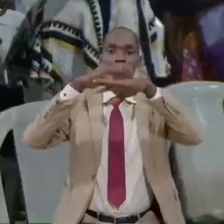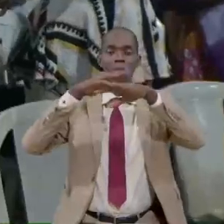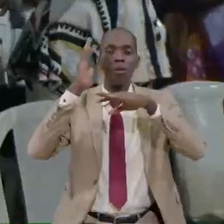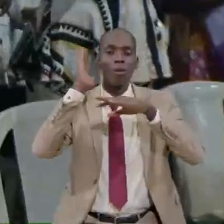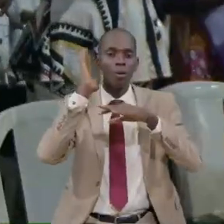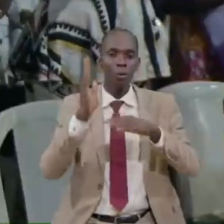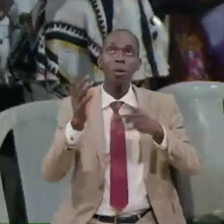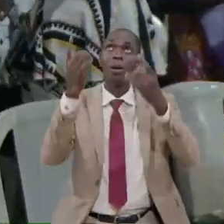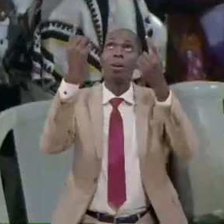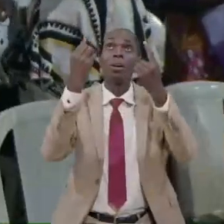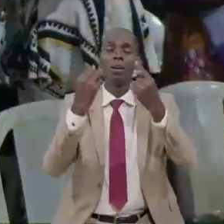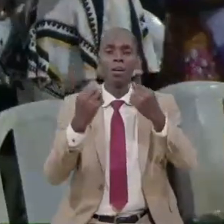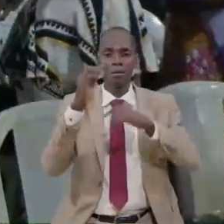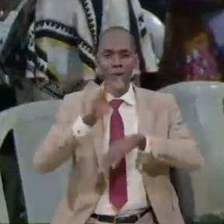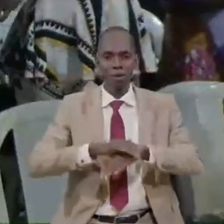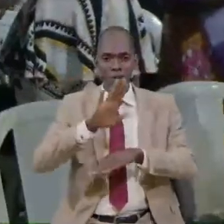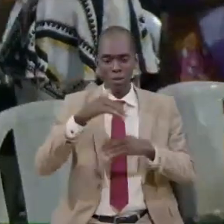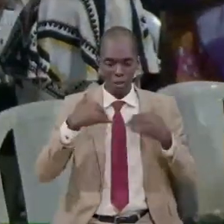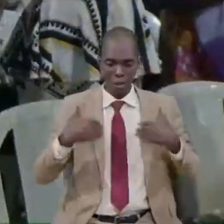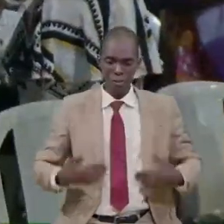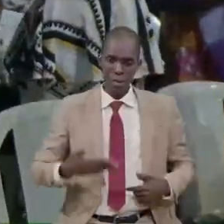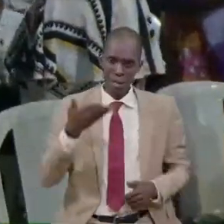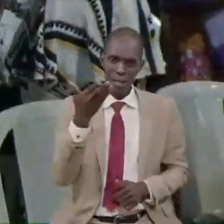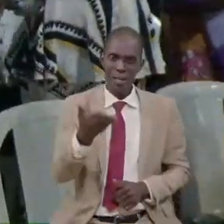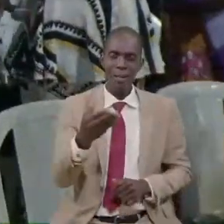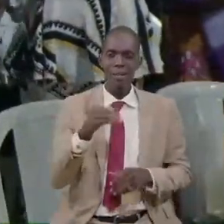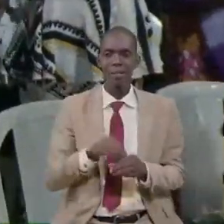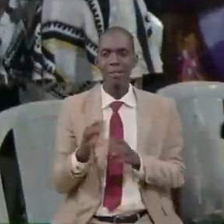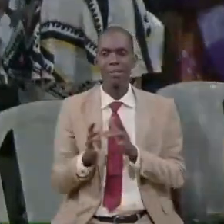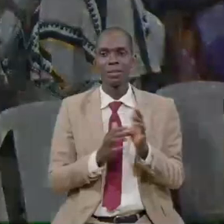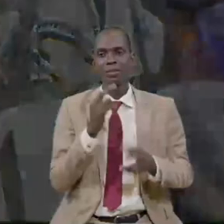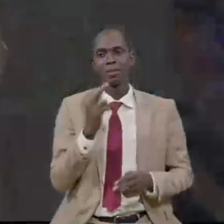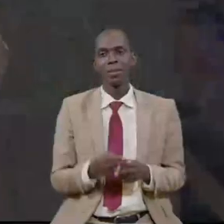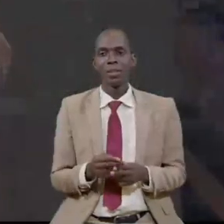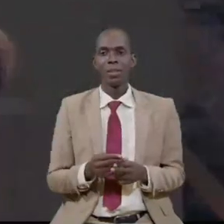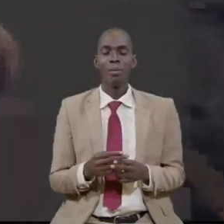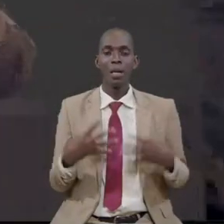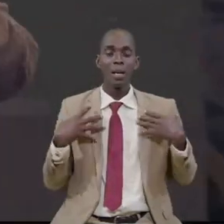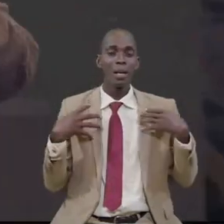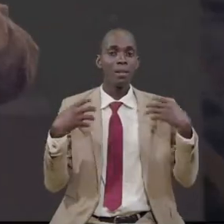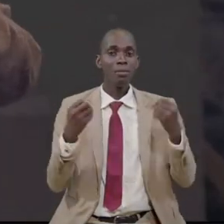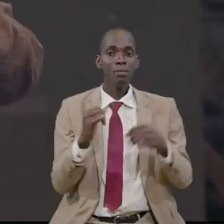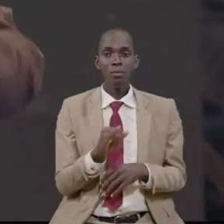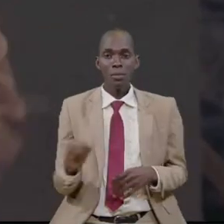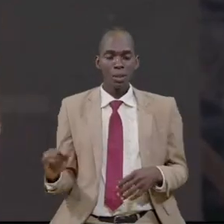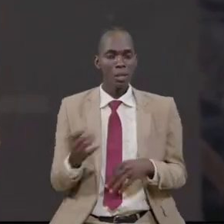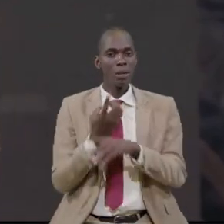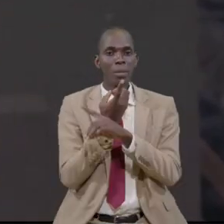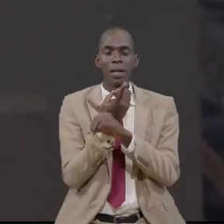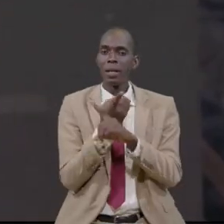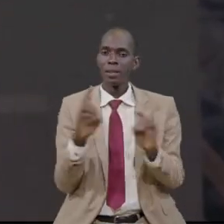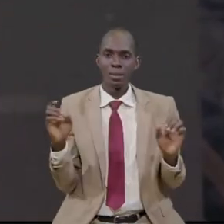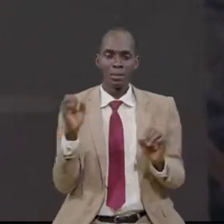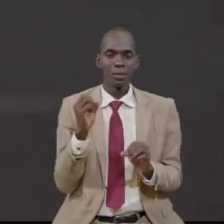va atterrir sur votre corps là-bas. La guérison pour vous, la délivrance,